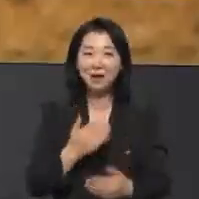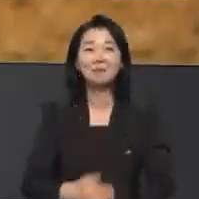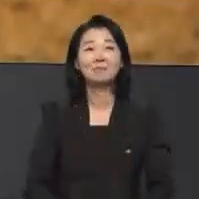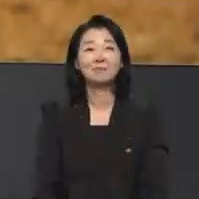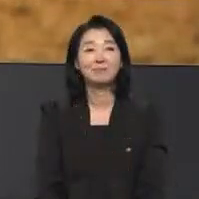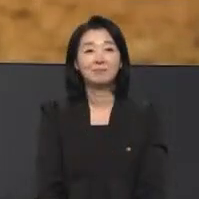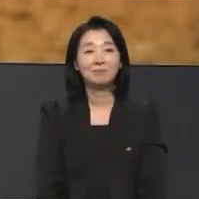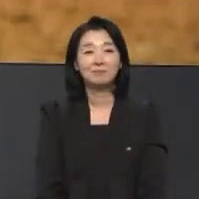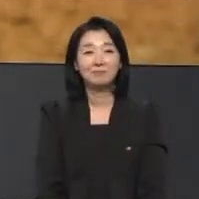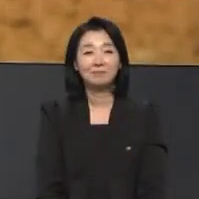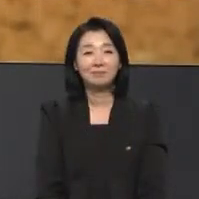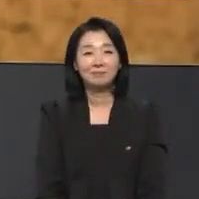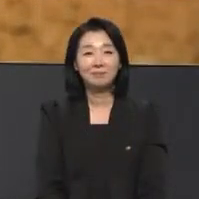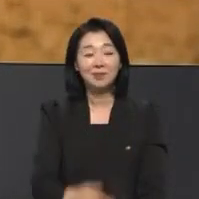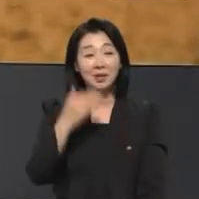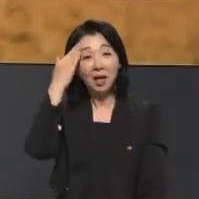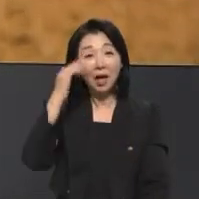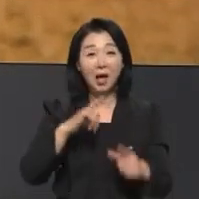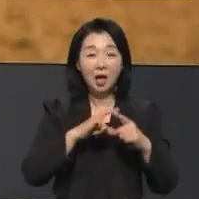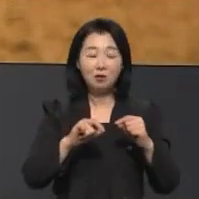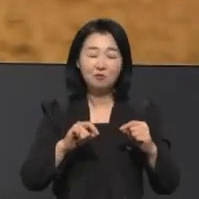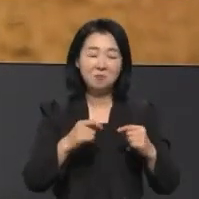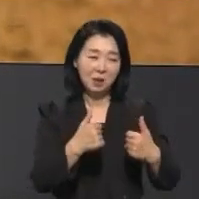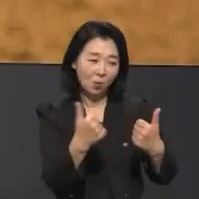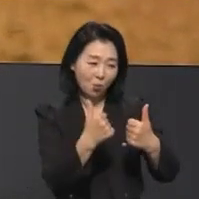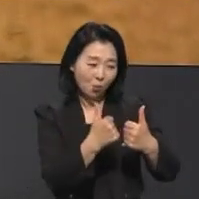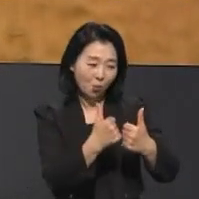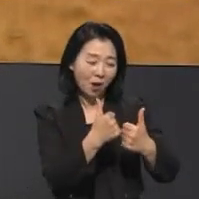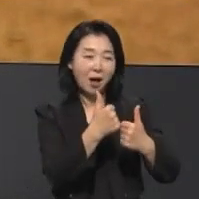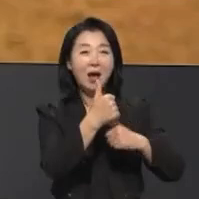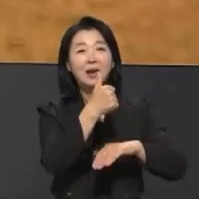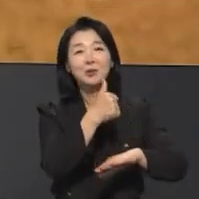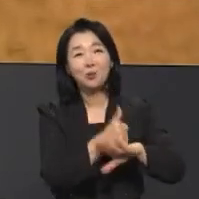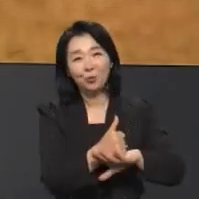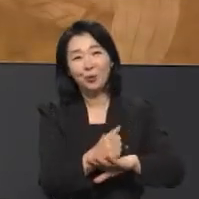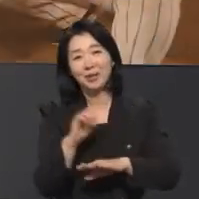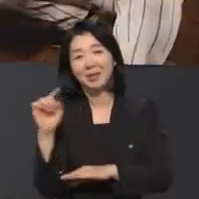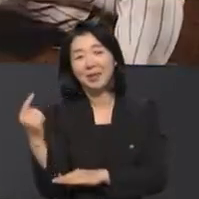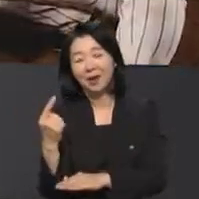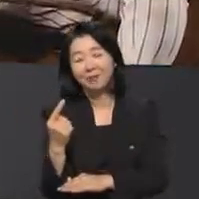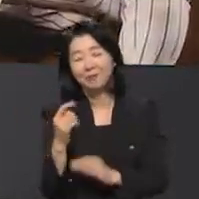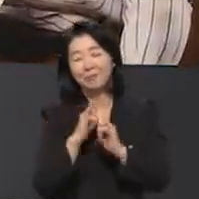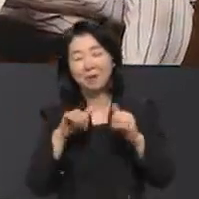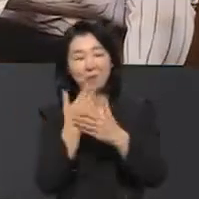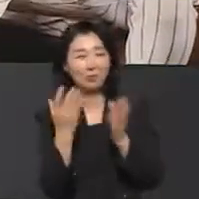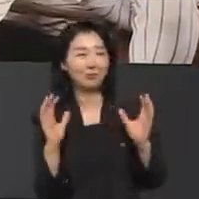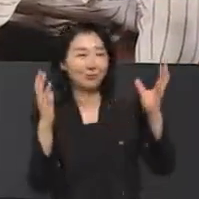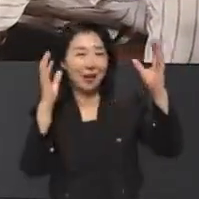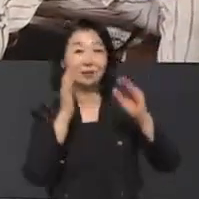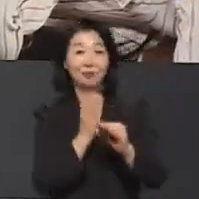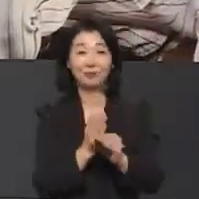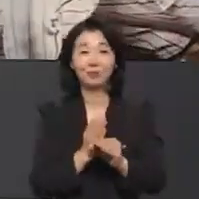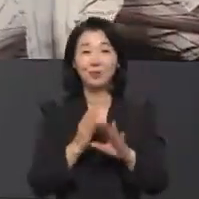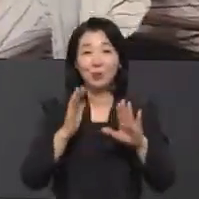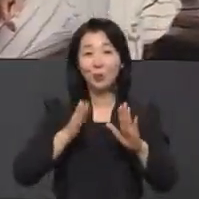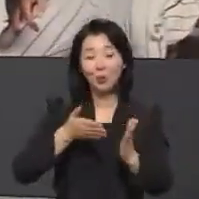싶다고 밝혔는데요. 이 한일 정상회담 후폭풍 속에서도 우리 야구 팬들도 환호하고 있습니다.